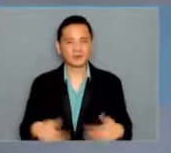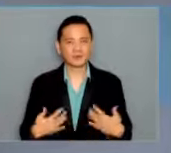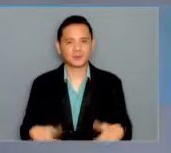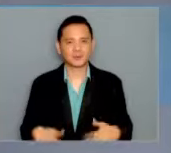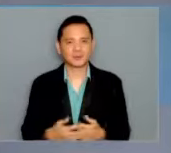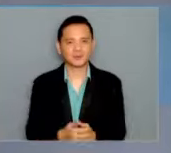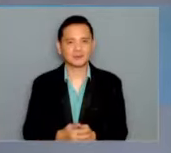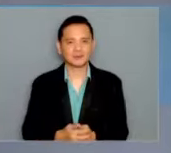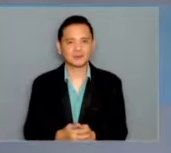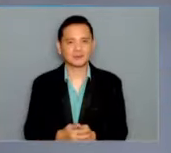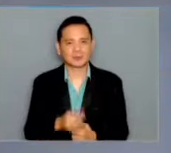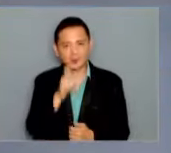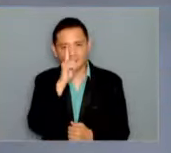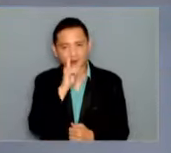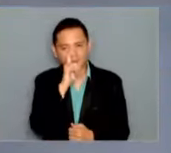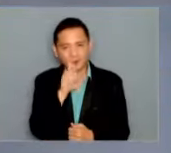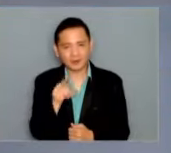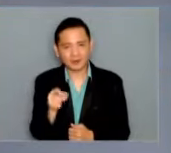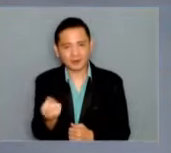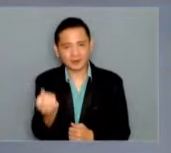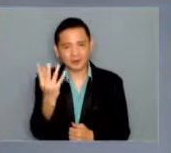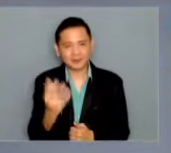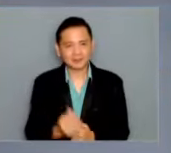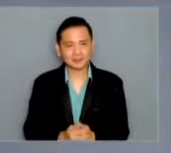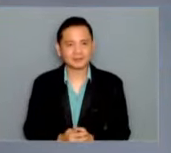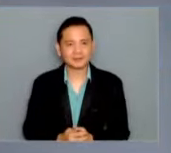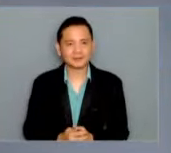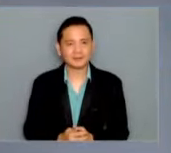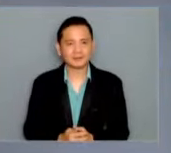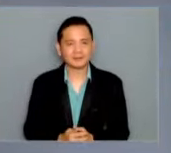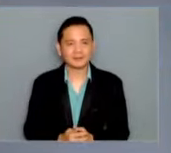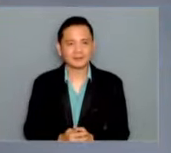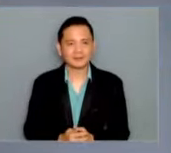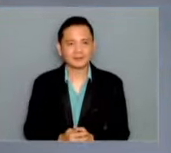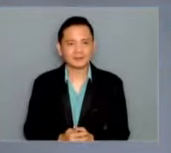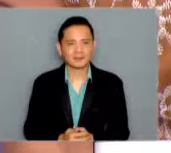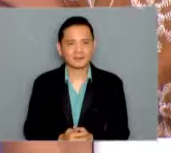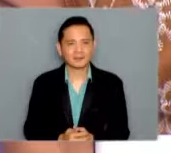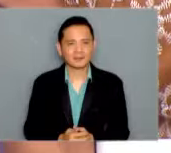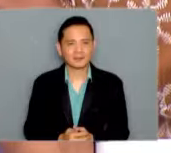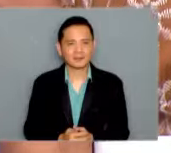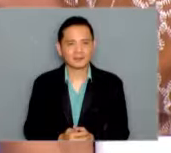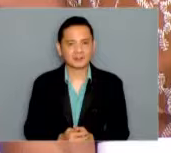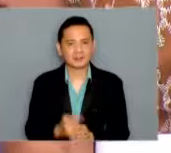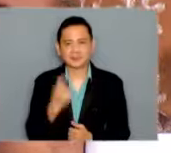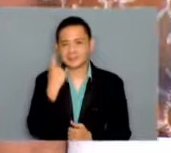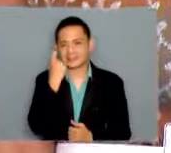ka na sa Philippine Barangay Folk? Noong 2023 lang. Ah, bago!